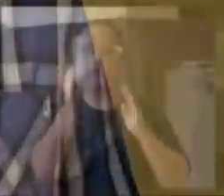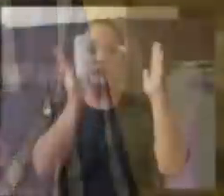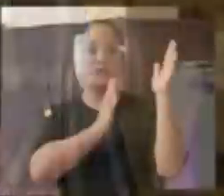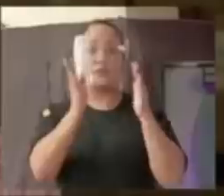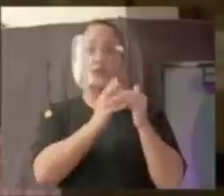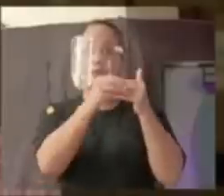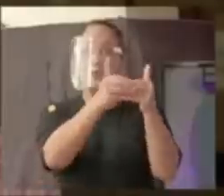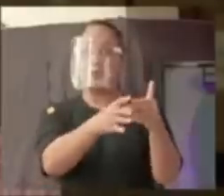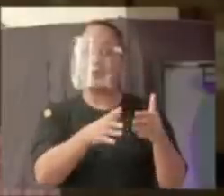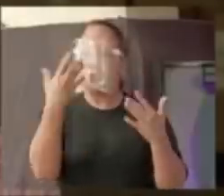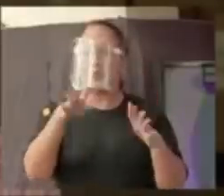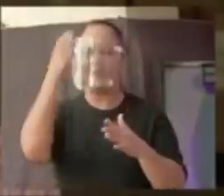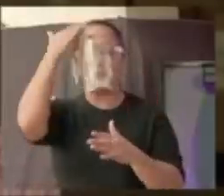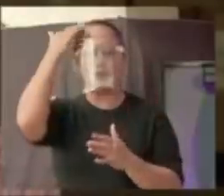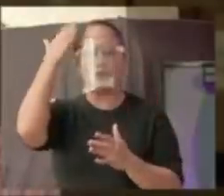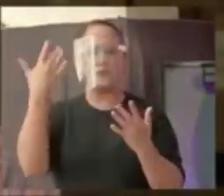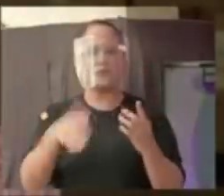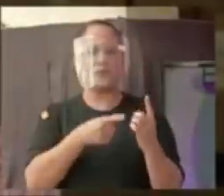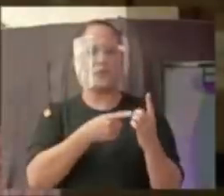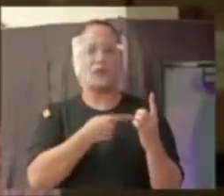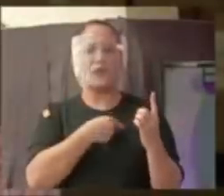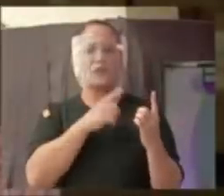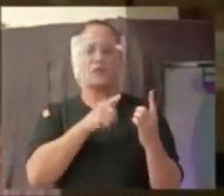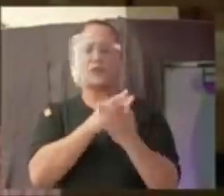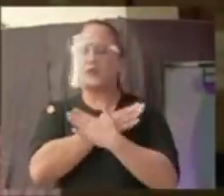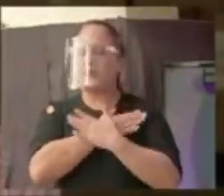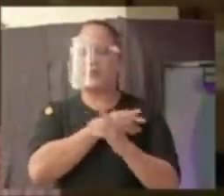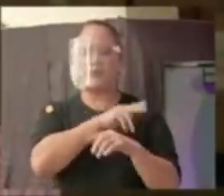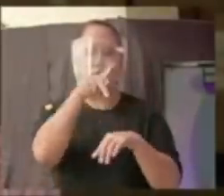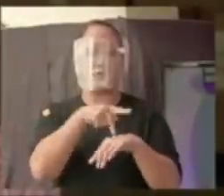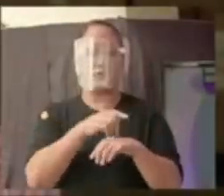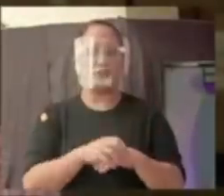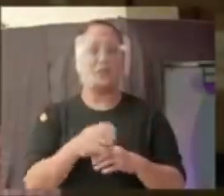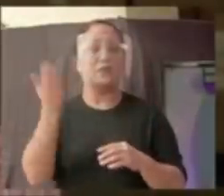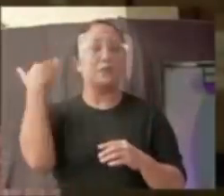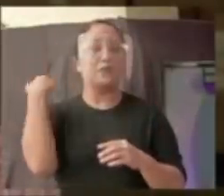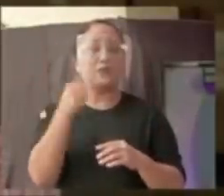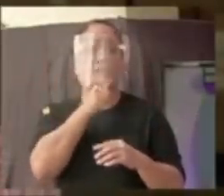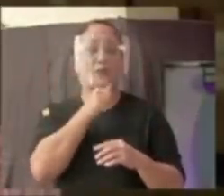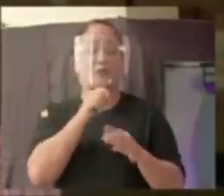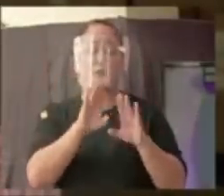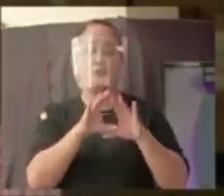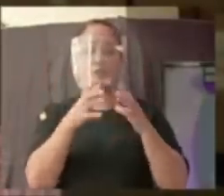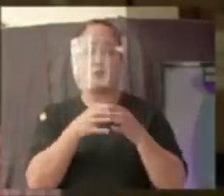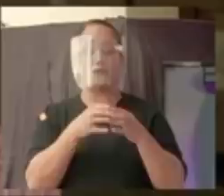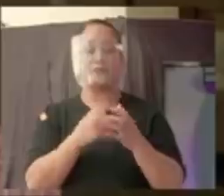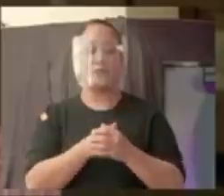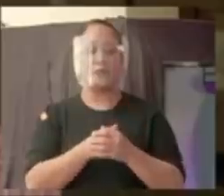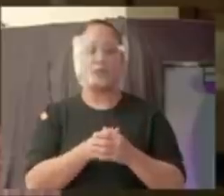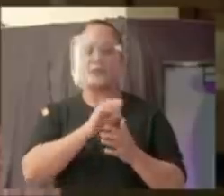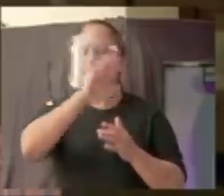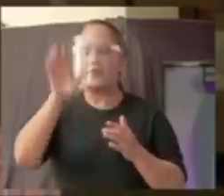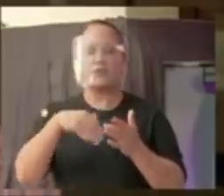talaga, kilala ng marami, na malalim ang pagmamahal sa bayan. Kahit noong nasa private sector siya, hindi tumigil